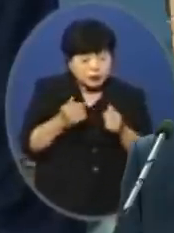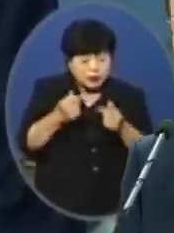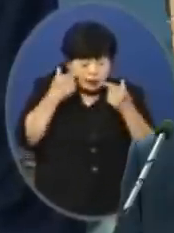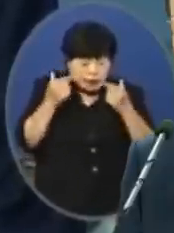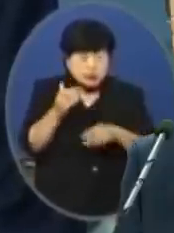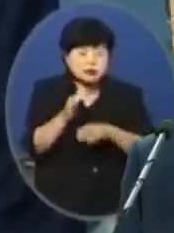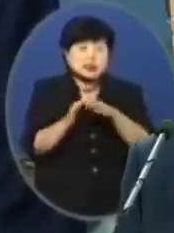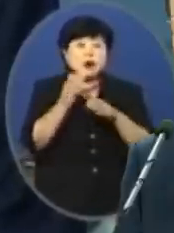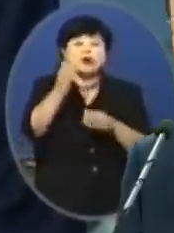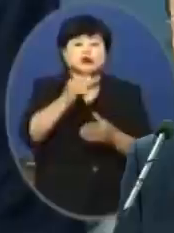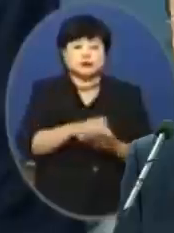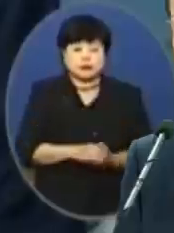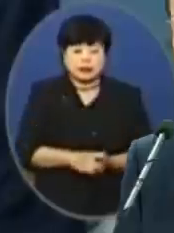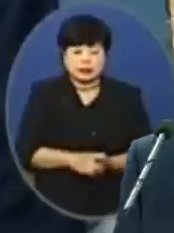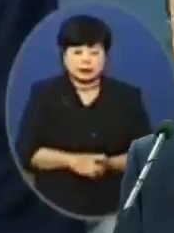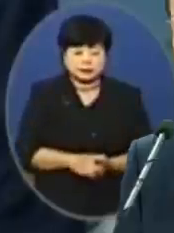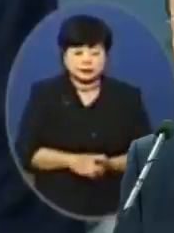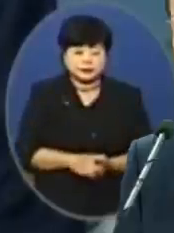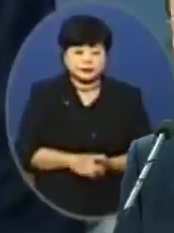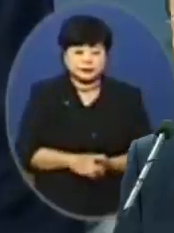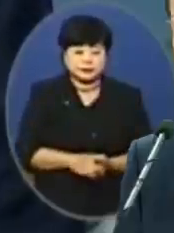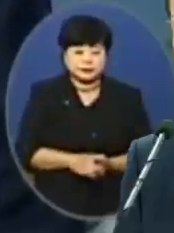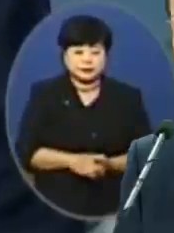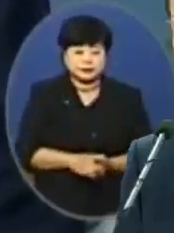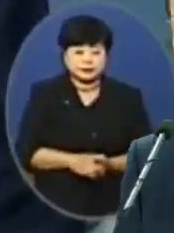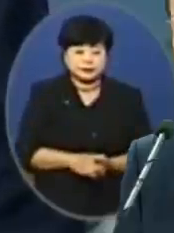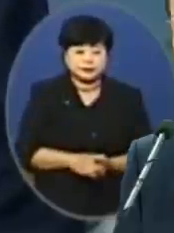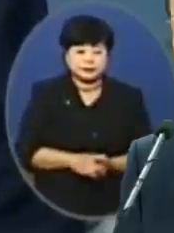반드시 채워주시는 것입니다.